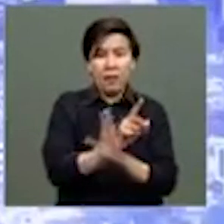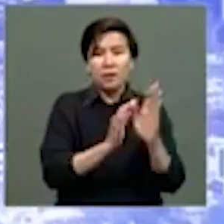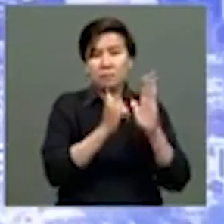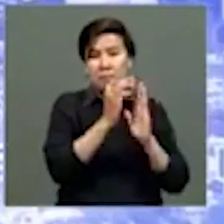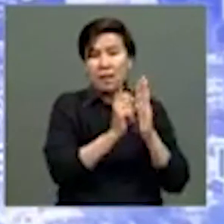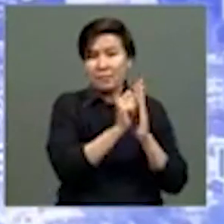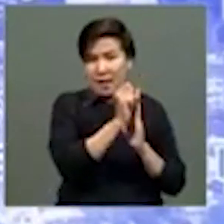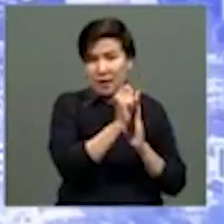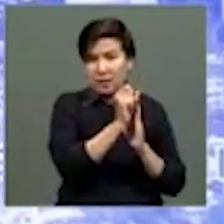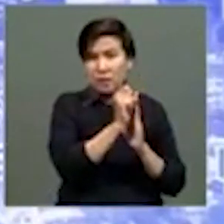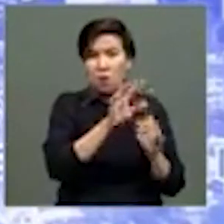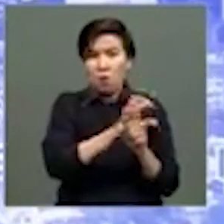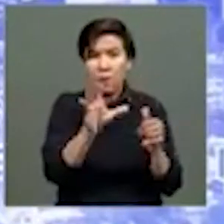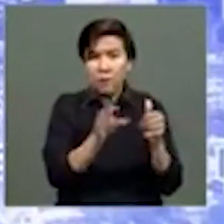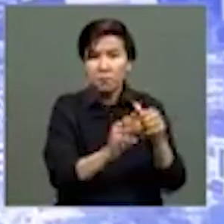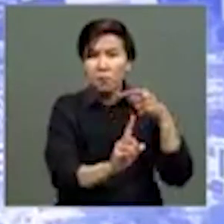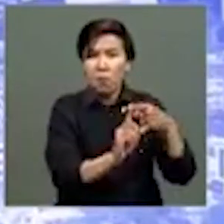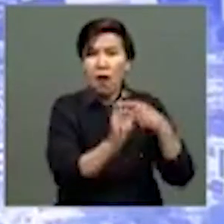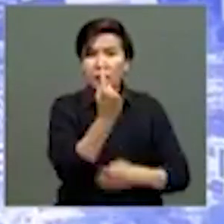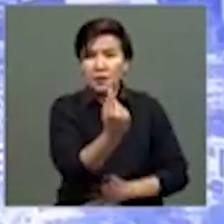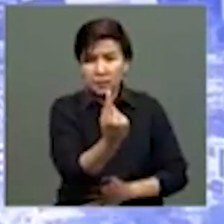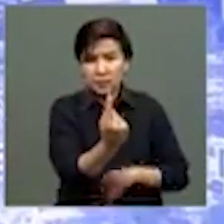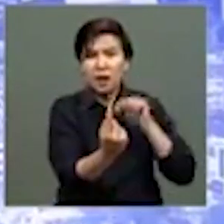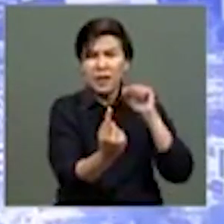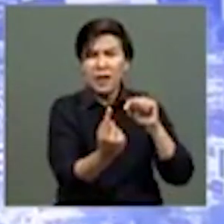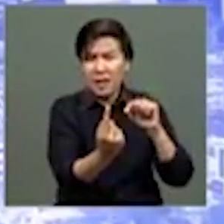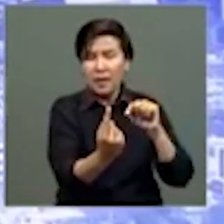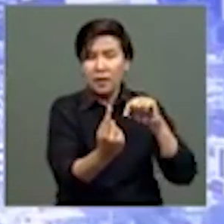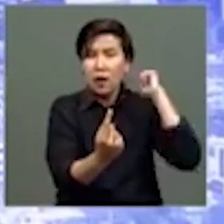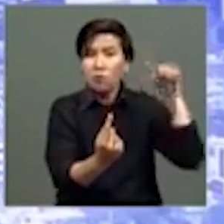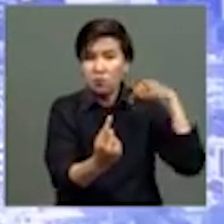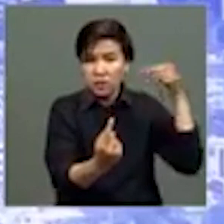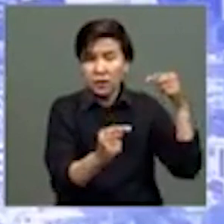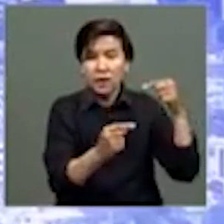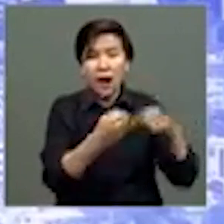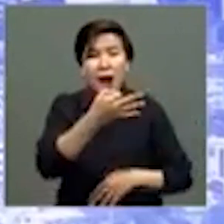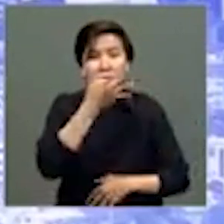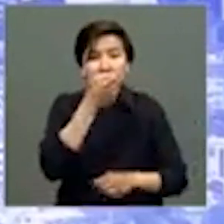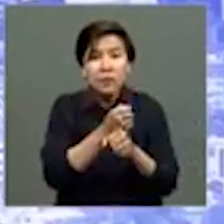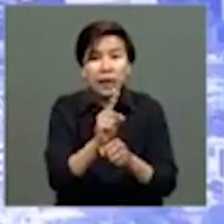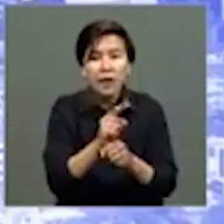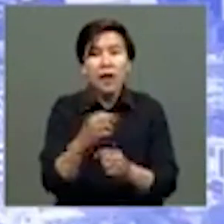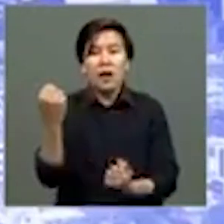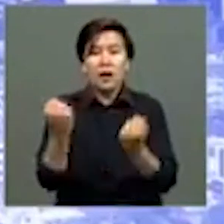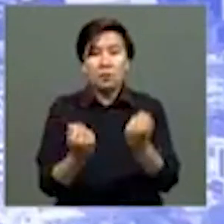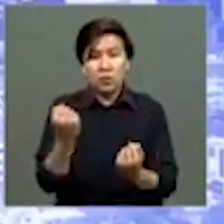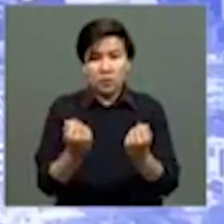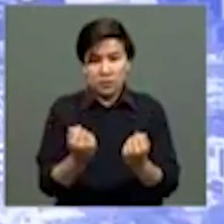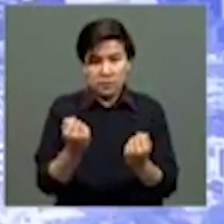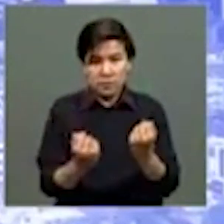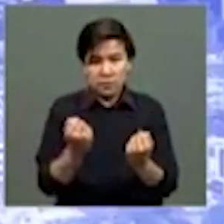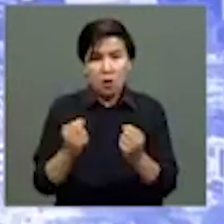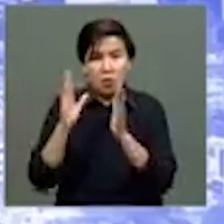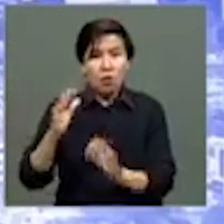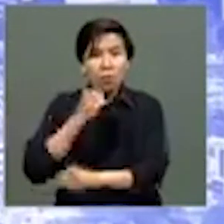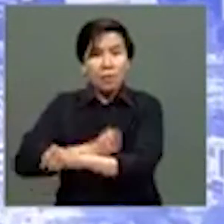นมาโดยตลอดเกือบ1เดือนแล้วนะคะผู้หญิงผู้ป่วยรายนี้เนี่ยนะคะมีอาชีพขับรถรับส่งแรงงานเมียนมาที่ด่านสะพ